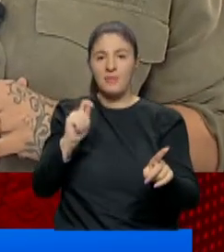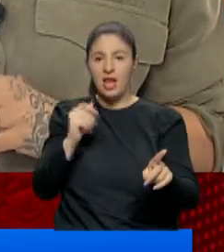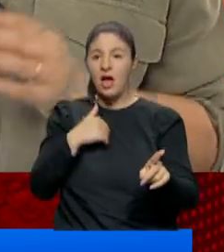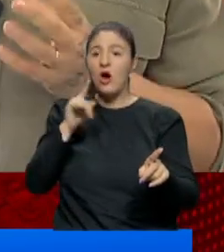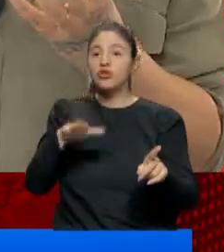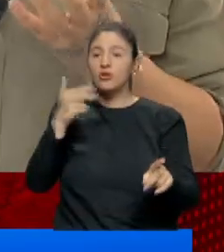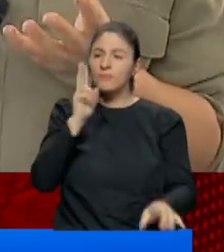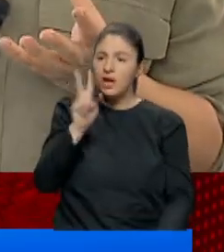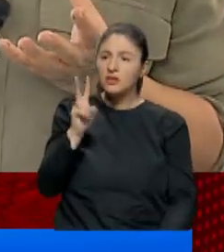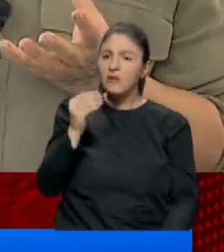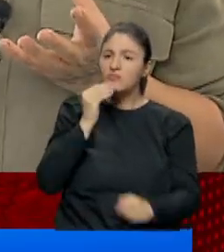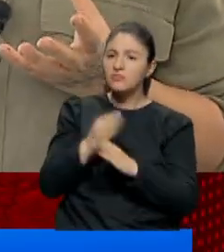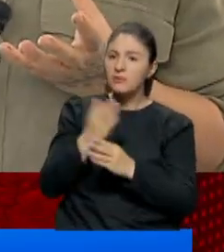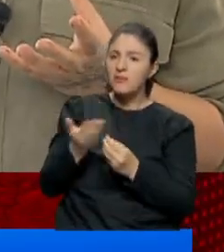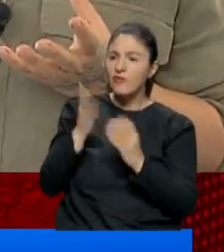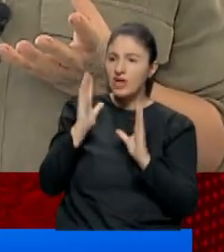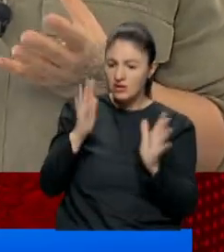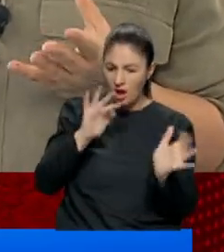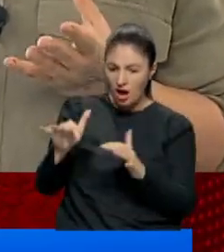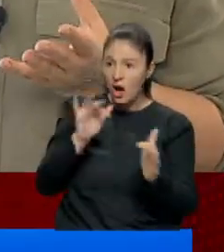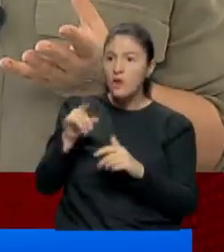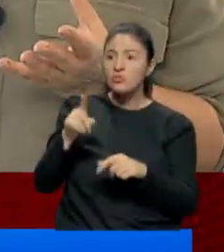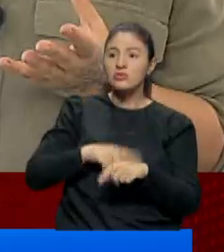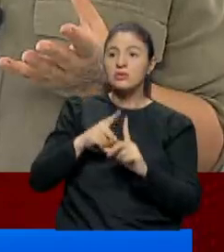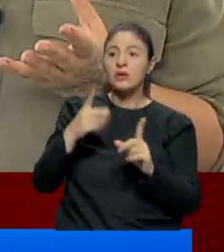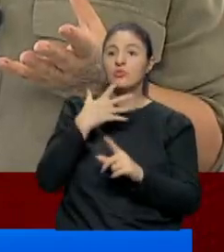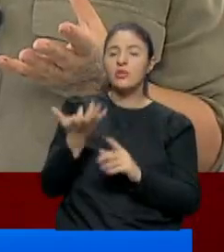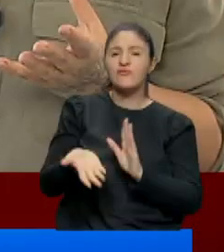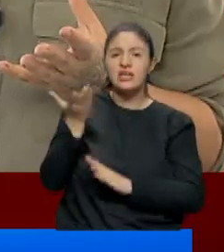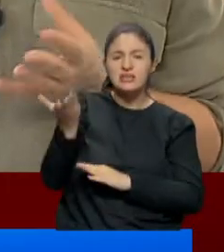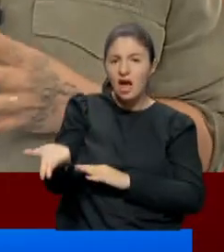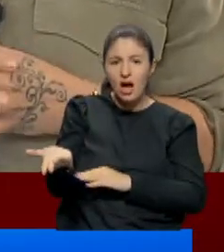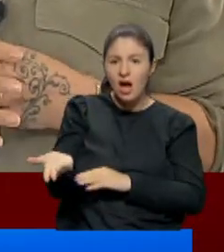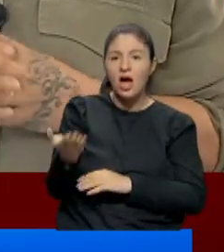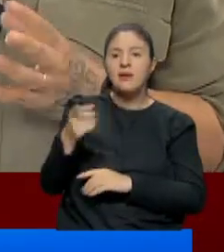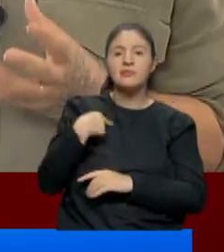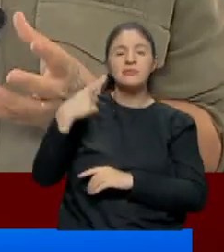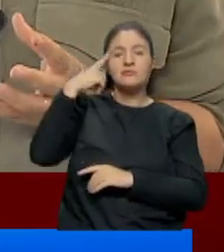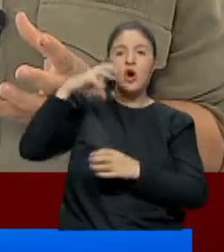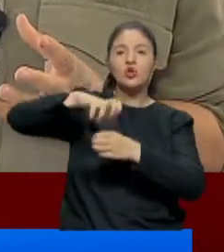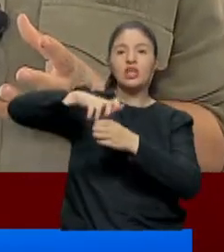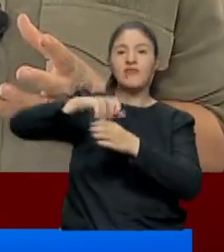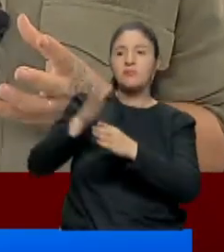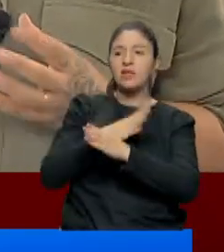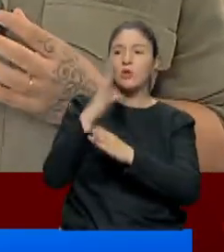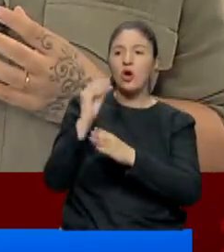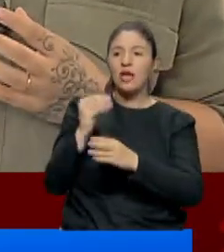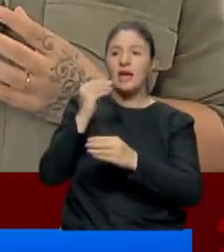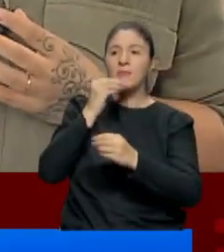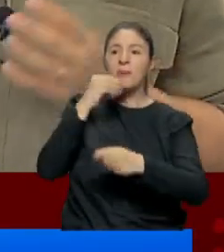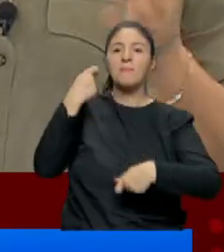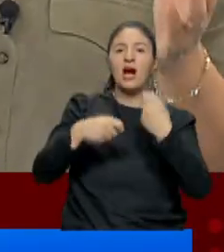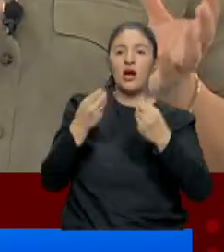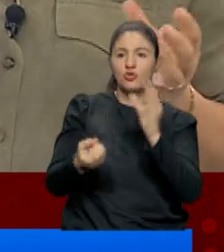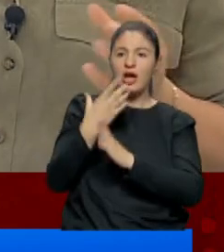ve ondan sonra baktık bir sebze meyve o kadar fazla geliyor hesabı dönemlerde domates çok fazla geliyor bunları konserve ürünler hale getir daha